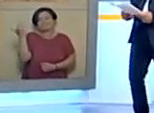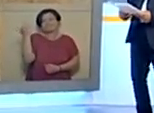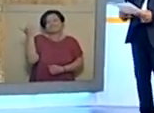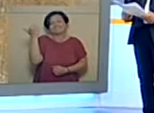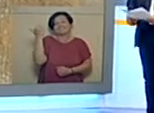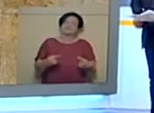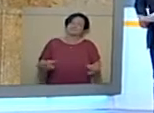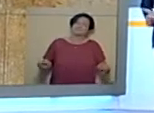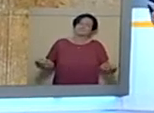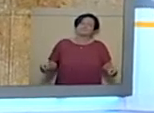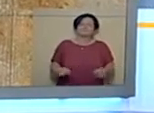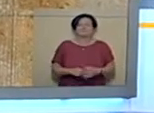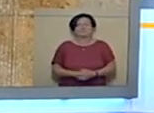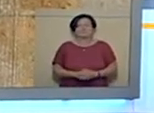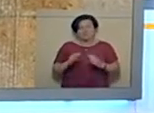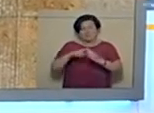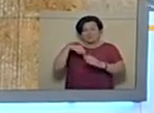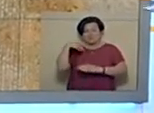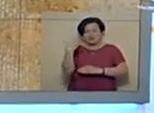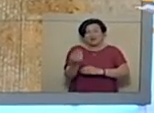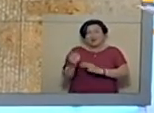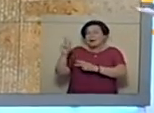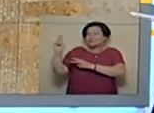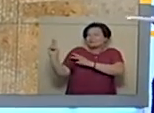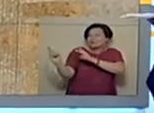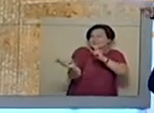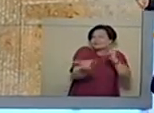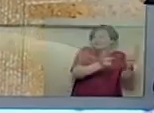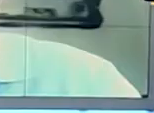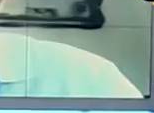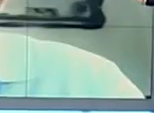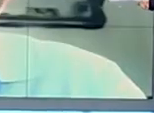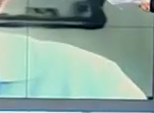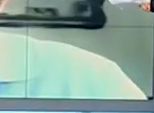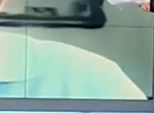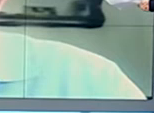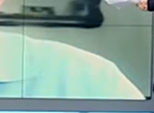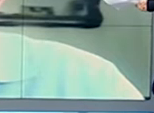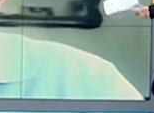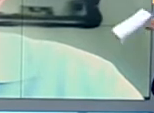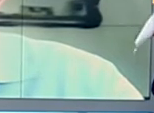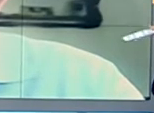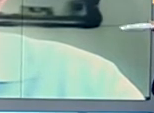Ψωμακέλη, Διευθυντή Εργαστηρίου Ειδικής Επαγγελματικής Εκπαίδευσης Ξάνθης. Την καλησπέρα μας.